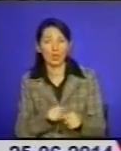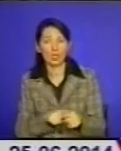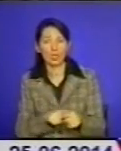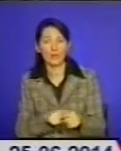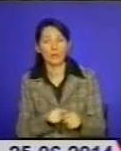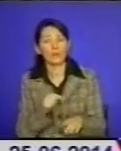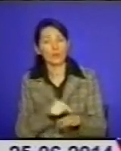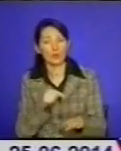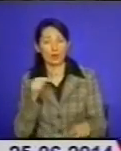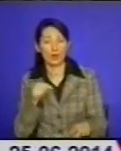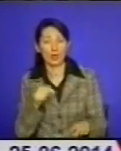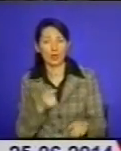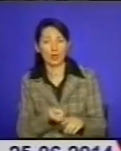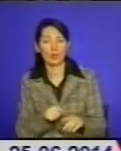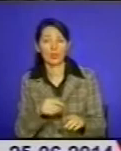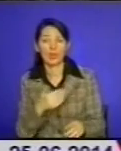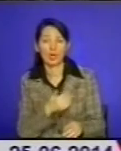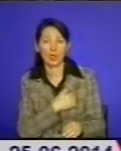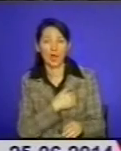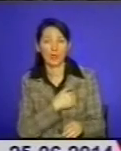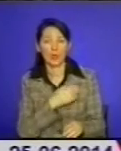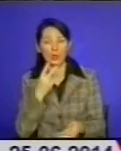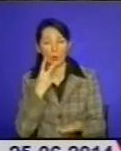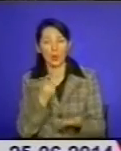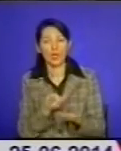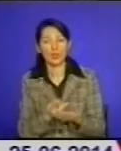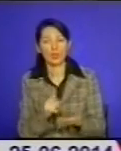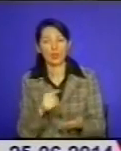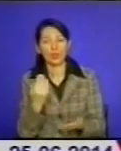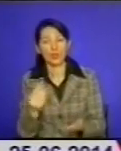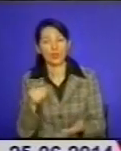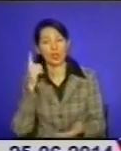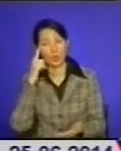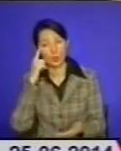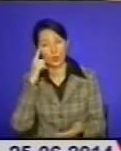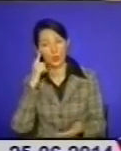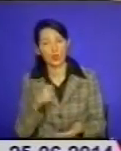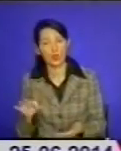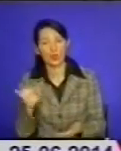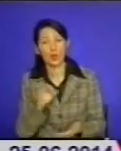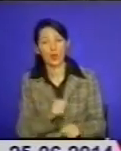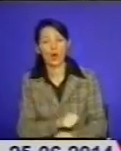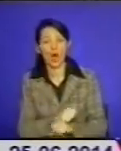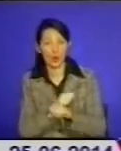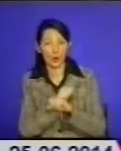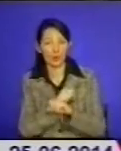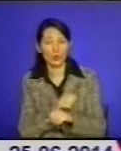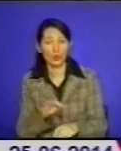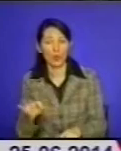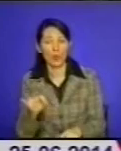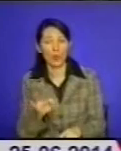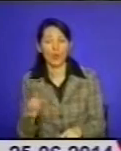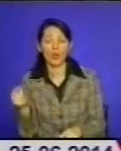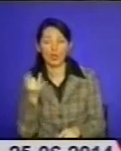оці почуття, оцей намір показати, що вони думають про революцію, про історію